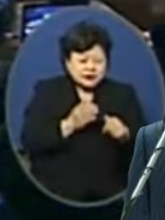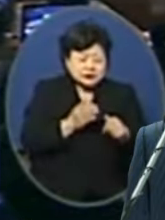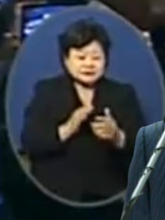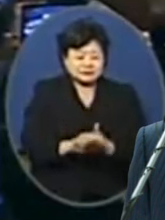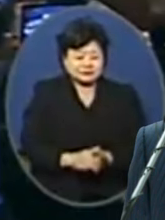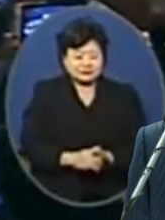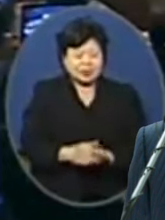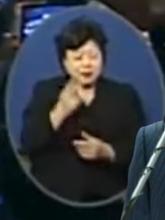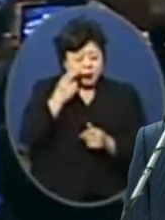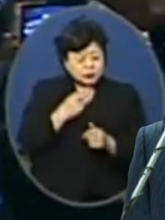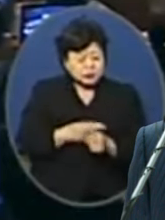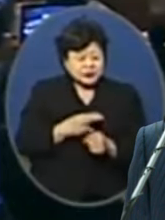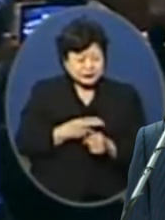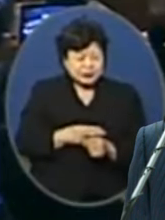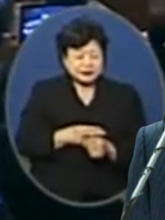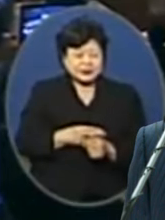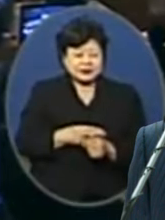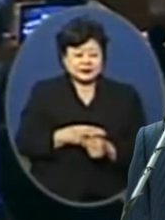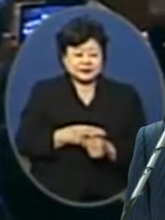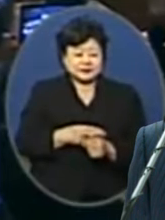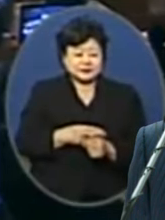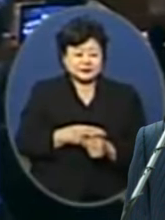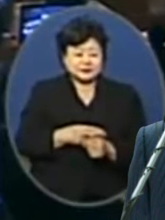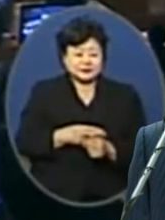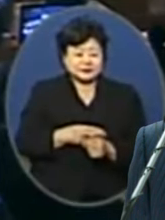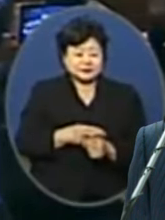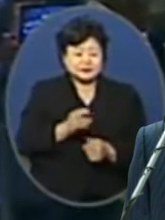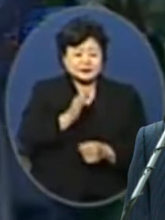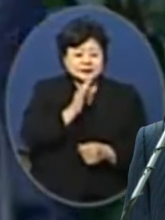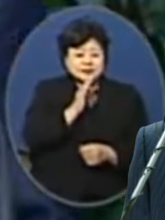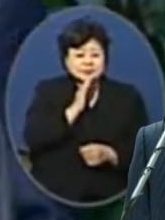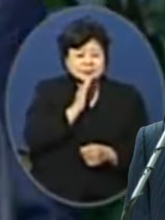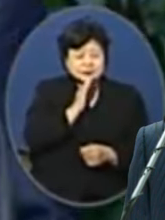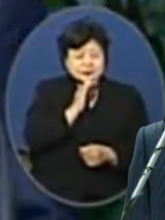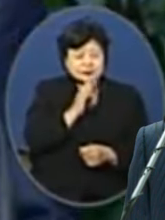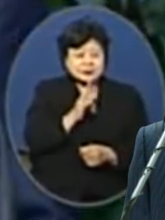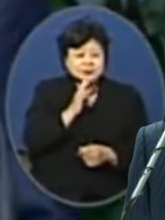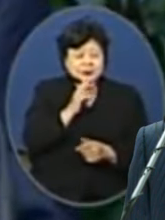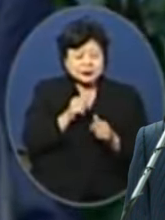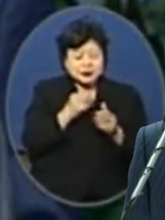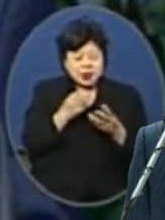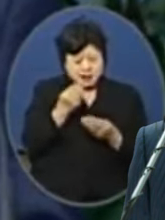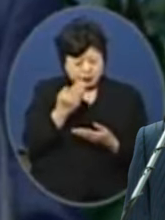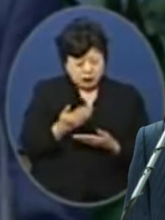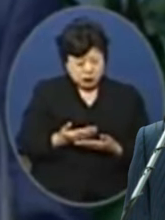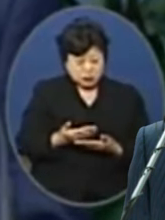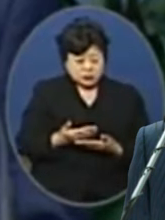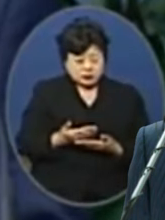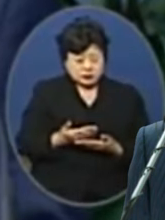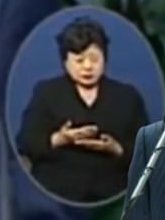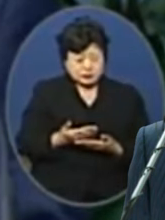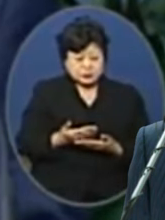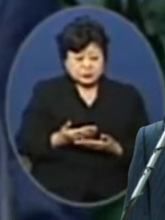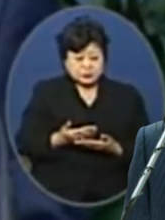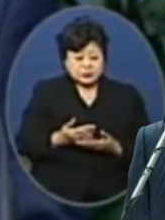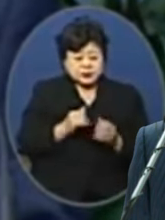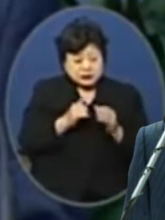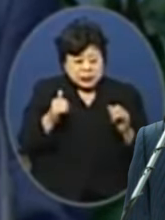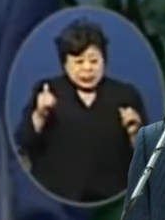바울 선생이 얼마나 계시를 하나님께로부터 많이 받고